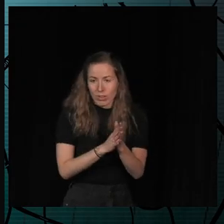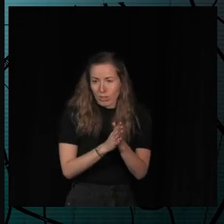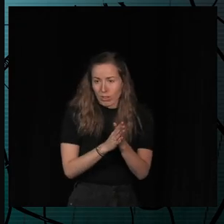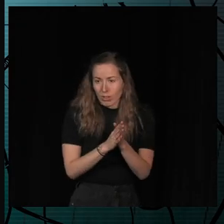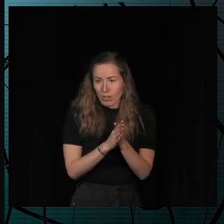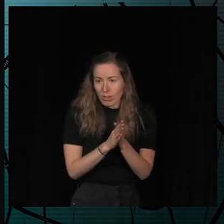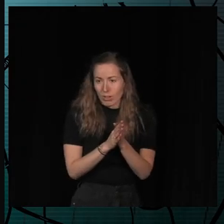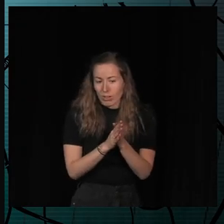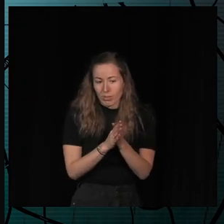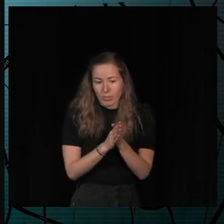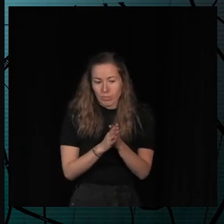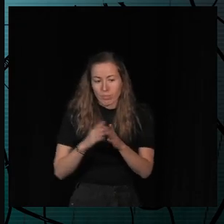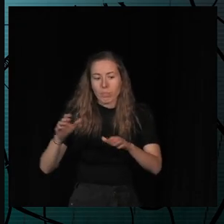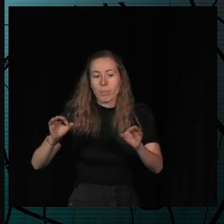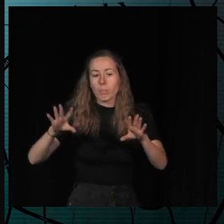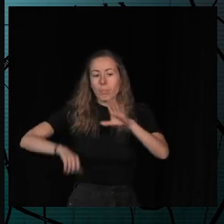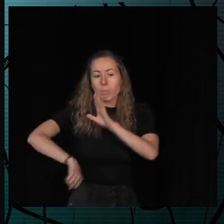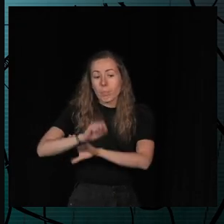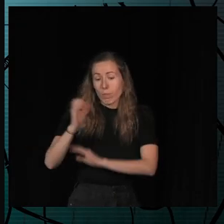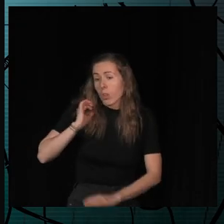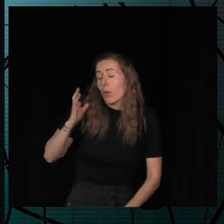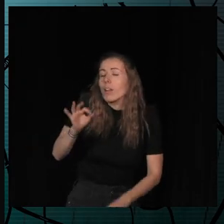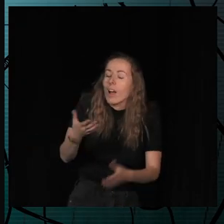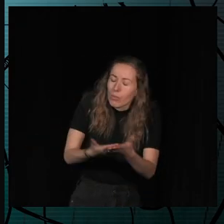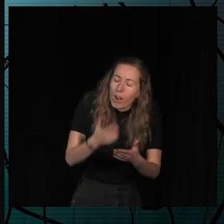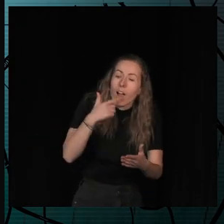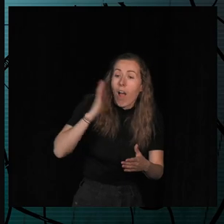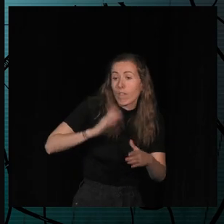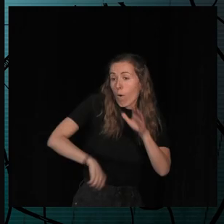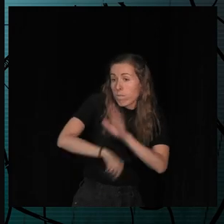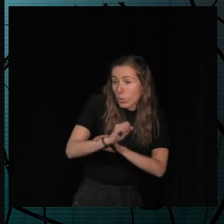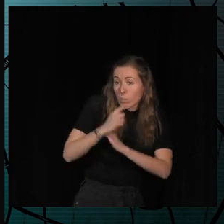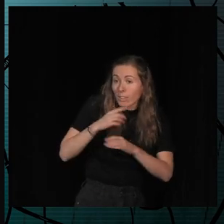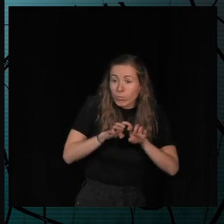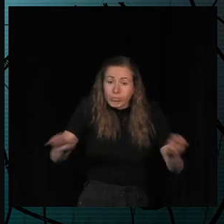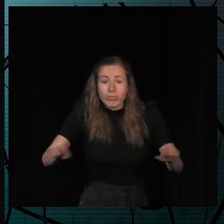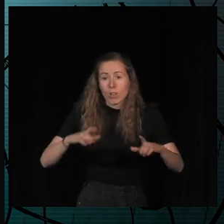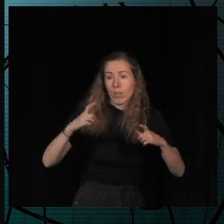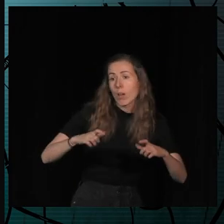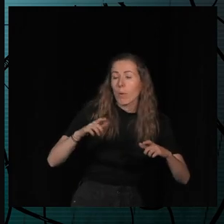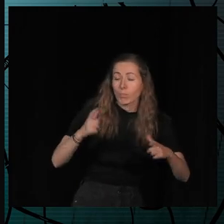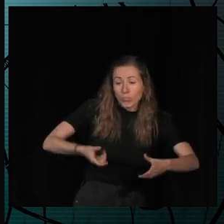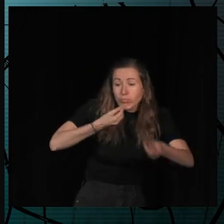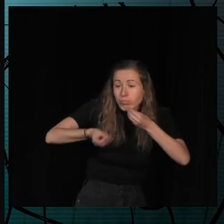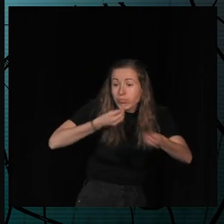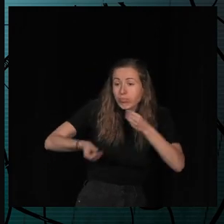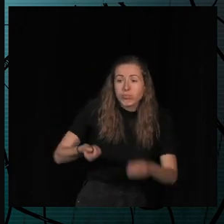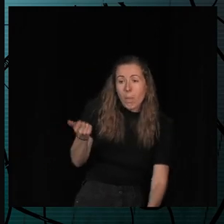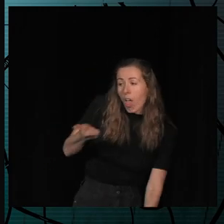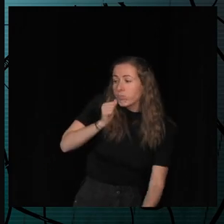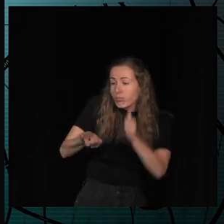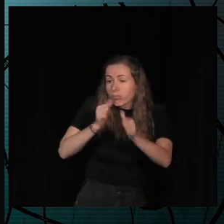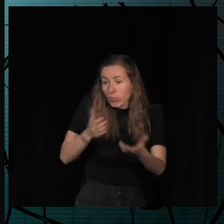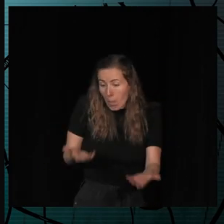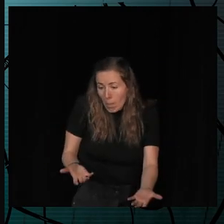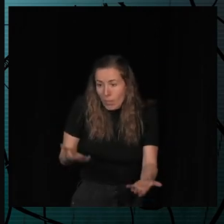qu'on a aussi des leviers à discuter mais voilà surtout la la qualité encore une fois je crois qui est quand